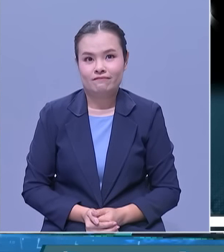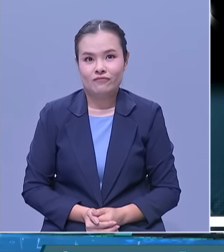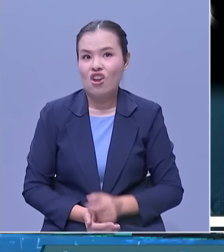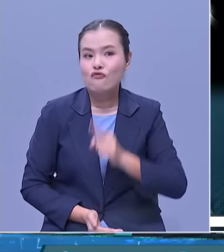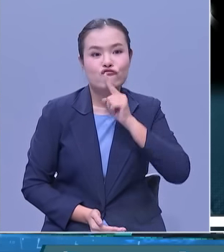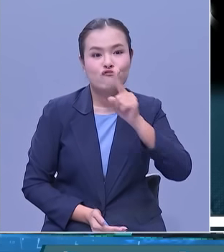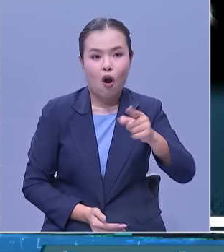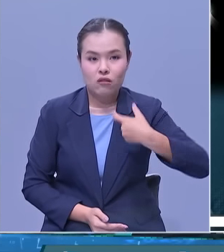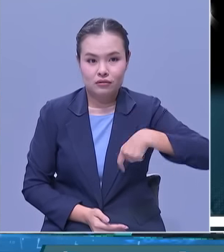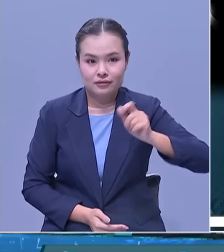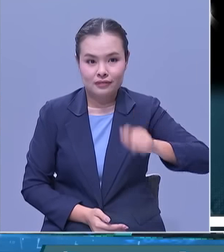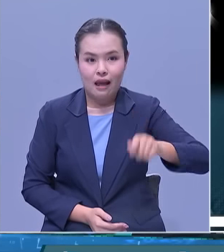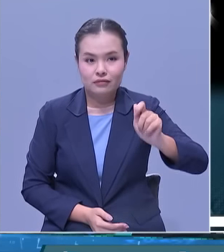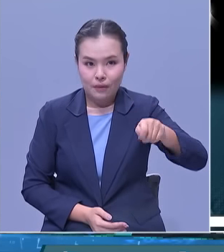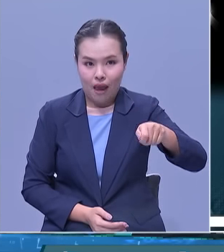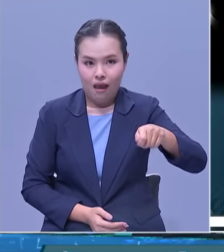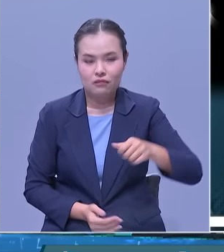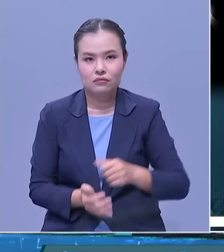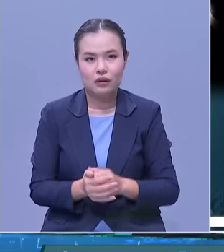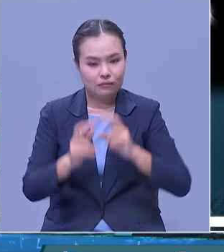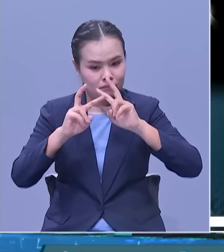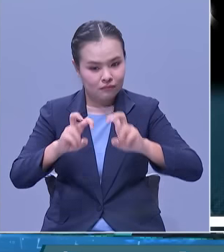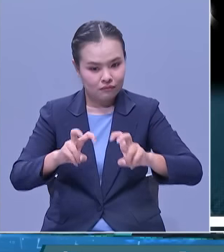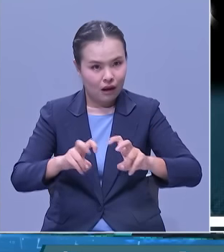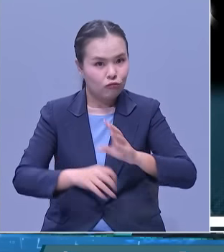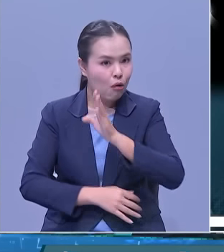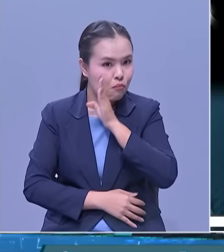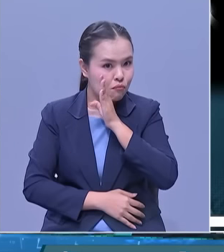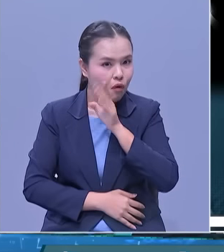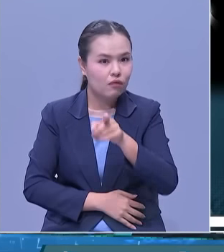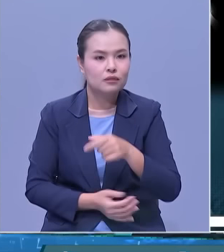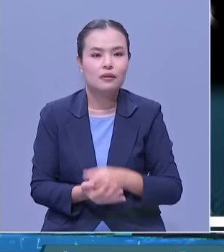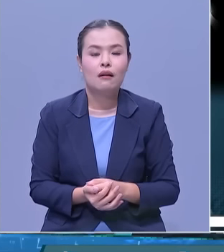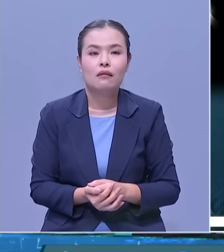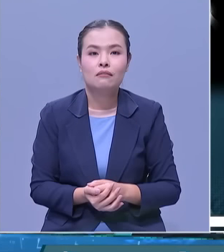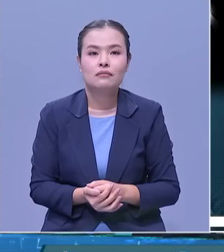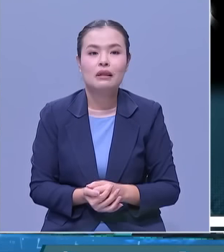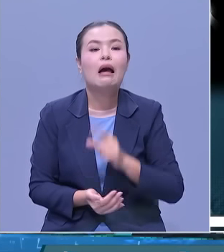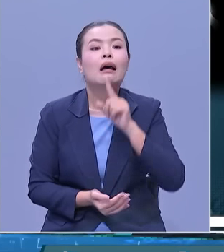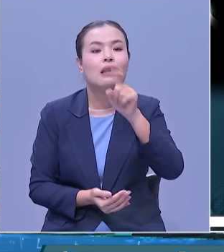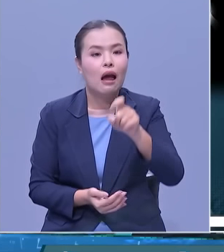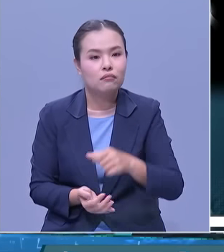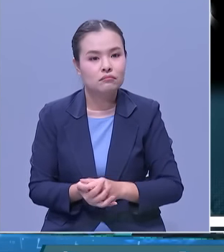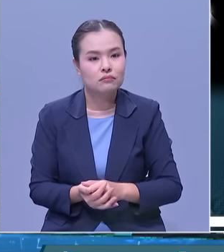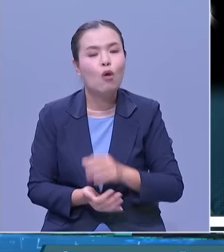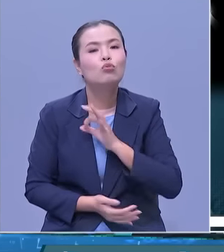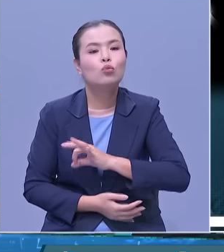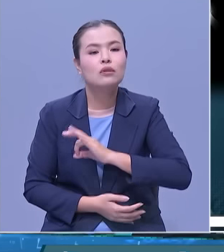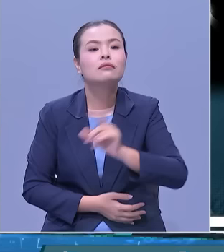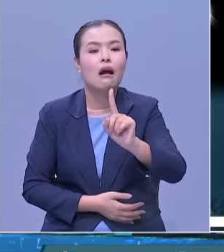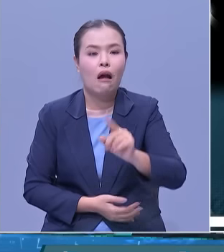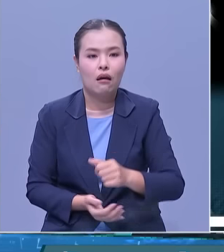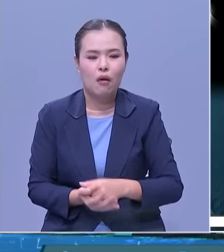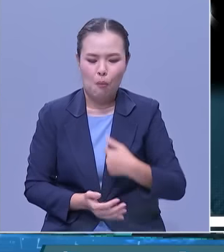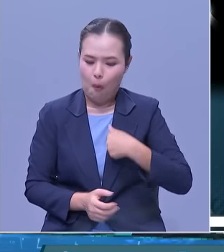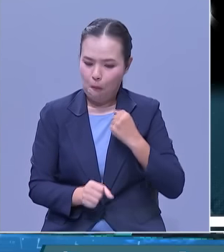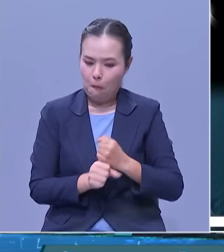องกลับด้วยใช่ไหมถ้าสมมติว่าพิสูจน์แล้วว่ามันเป็นความจริง ถ้าคุณอามโดนอย่างนี้คุณอามมีความรู้สึกไงไม่ได้ทำอ่ะ ค